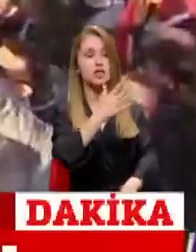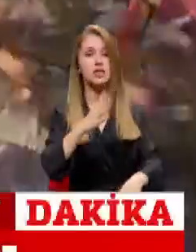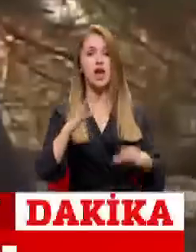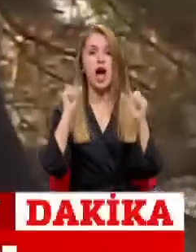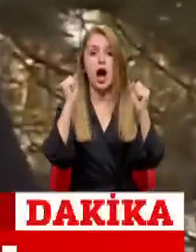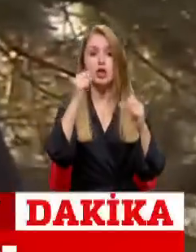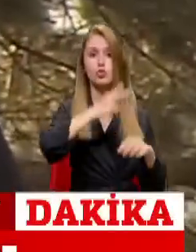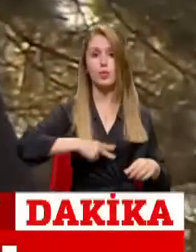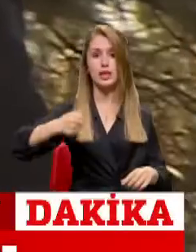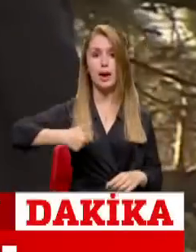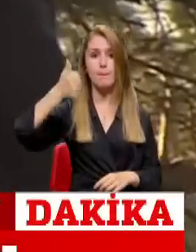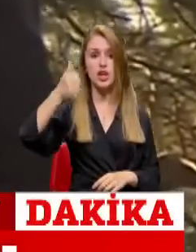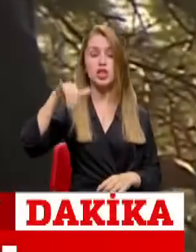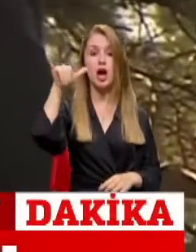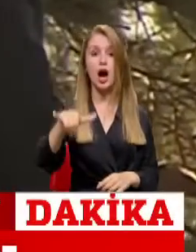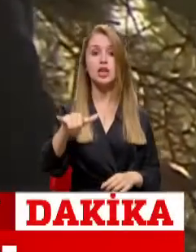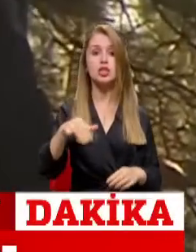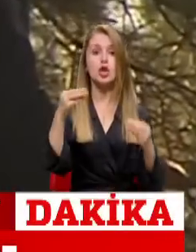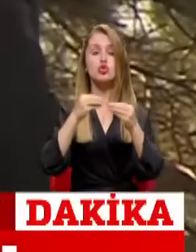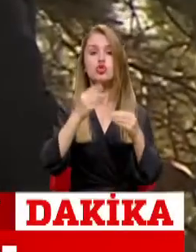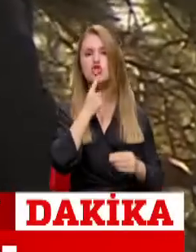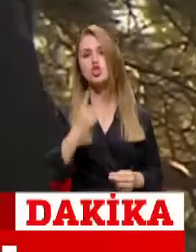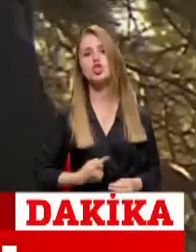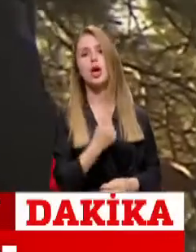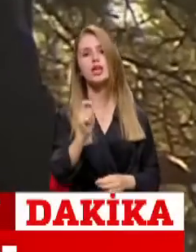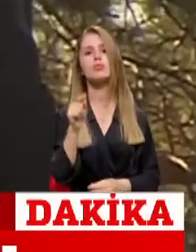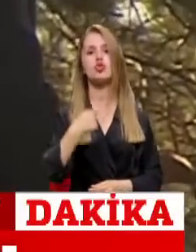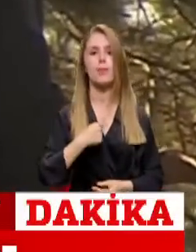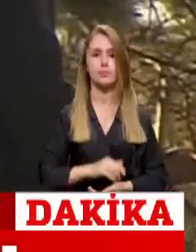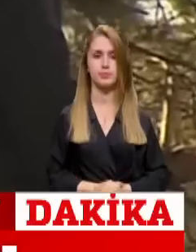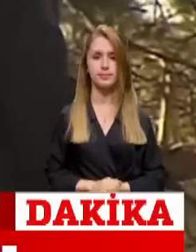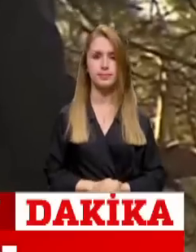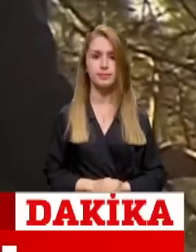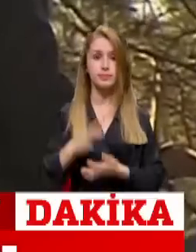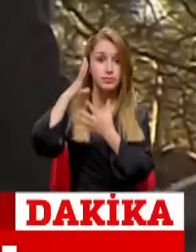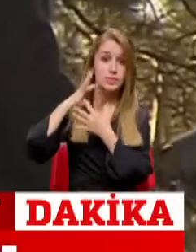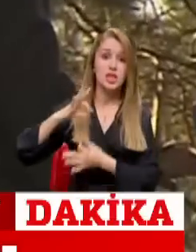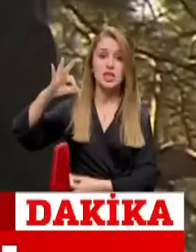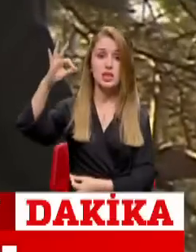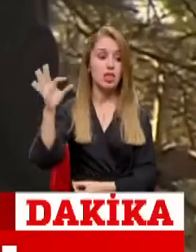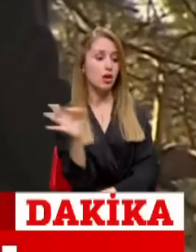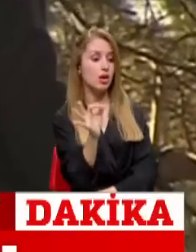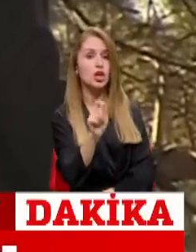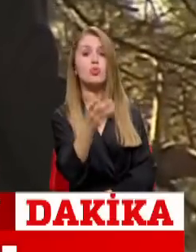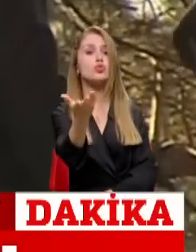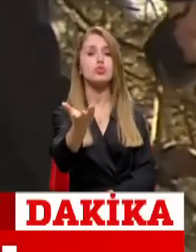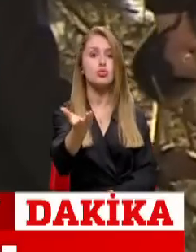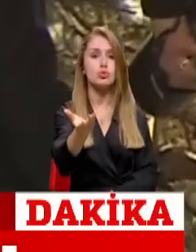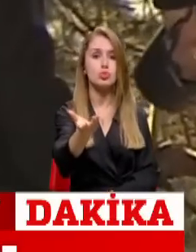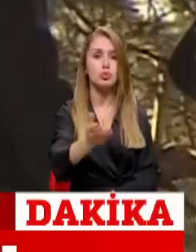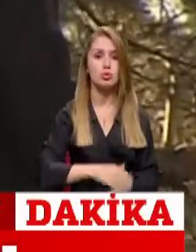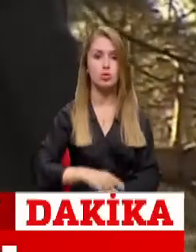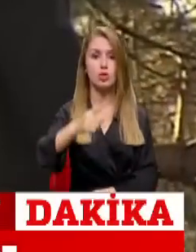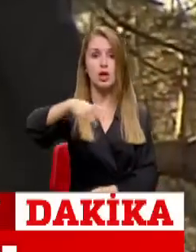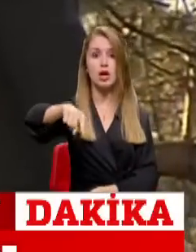belediye başkanı, hakkınızda suç duyurusunda bulunacağım. İnsanları tahrik ediyorsunuz.